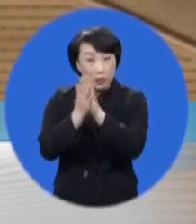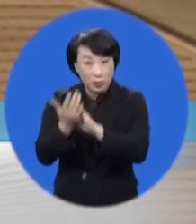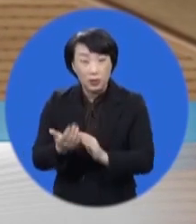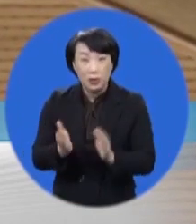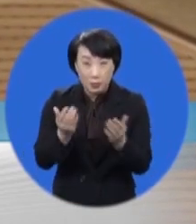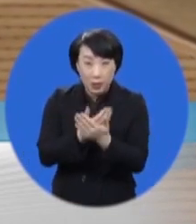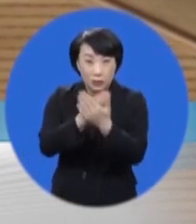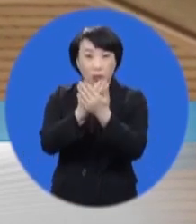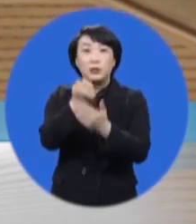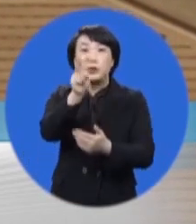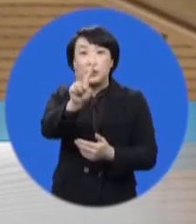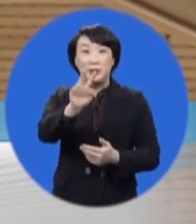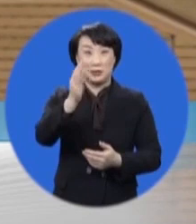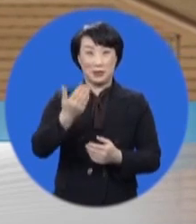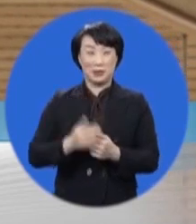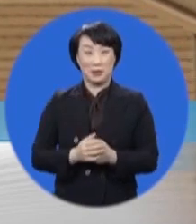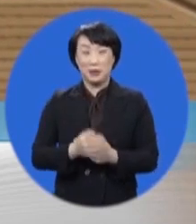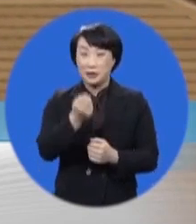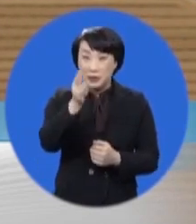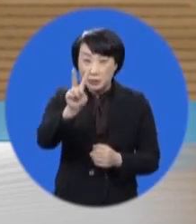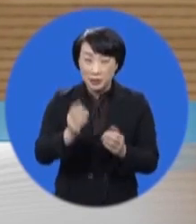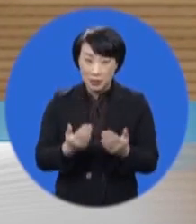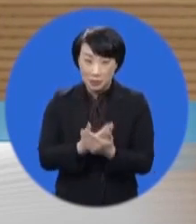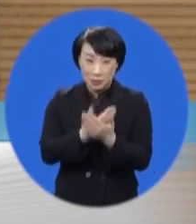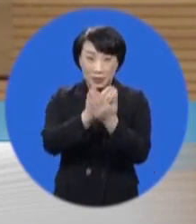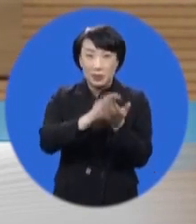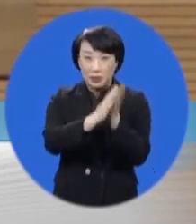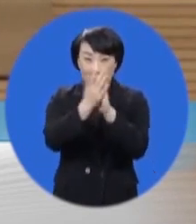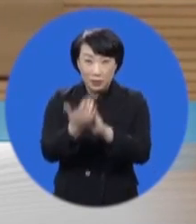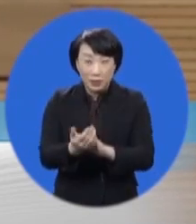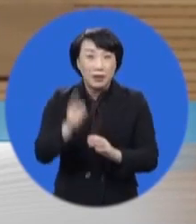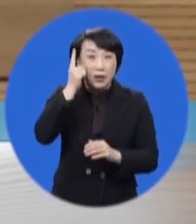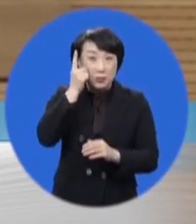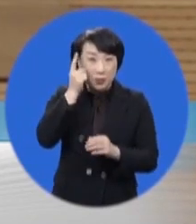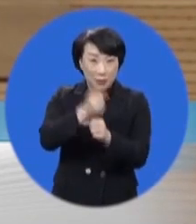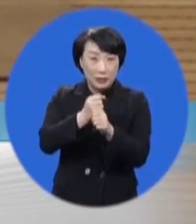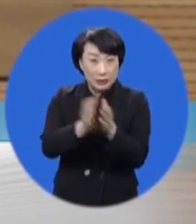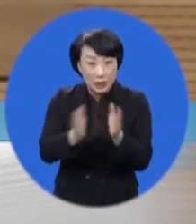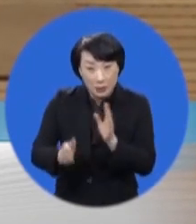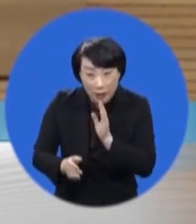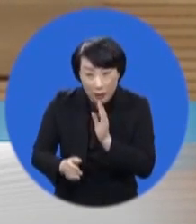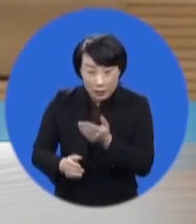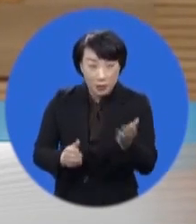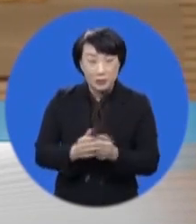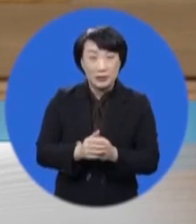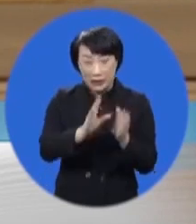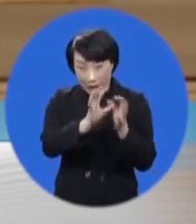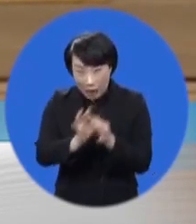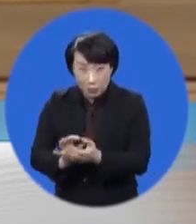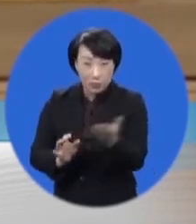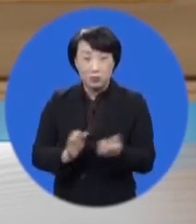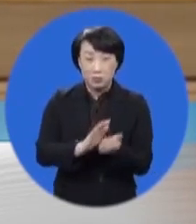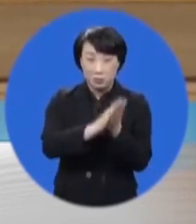예, 텔레비가 되고 텔레비가 변해서 스마트폰이 되고 그것이 변해서